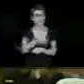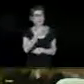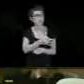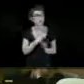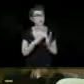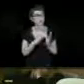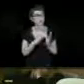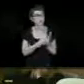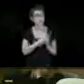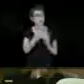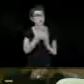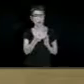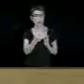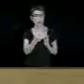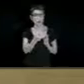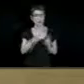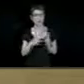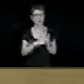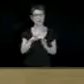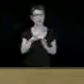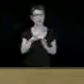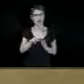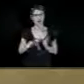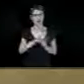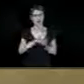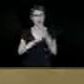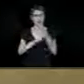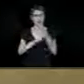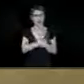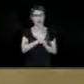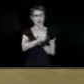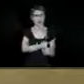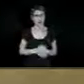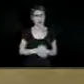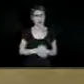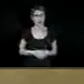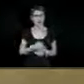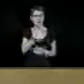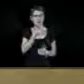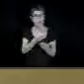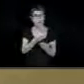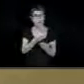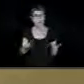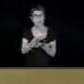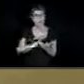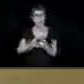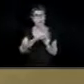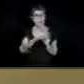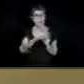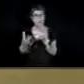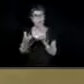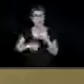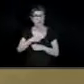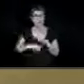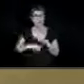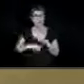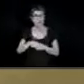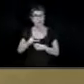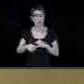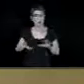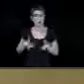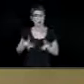« Toute autorité constituée, c'est notre cas, tout officier public ou fonctionnaire qui dans l'exercice de ses fonctions acquiert la connaissance d'un délit